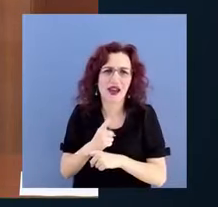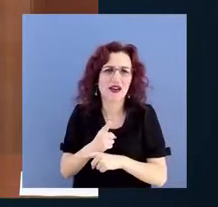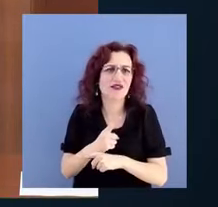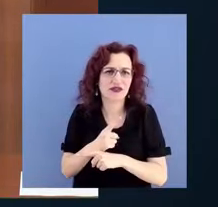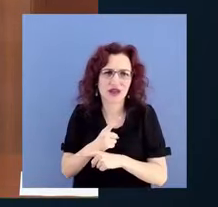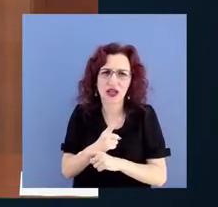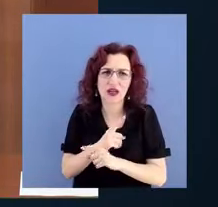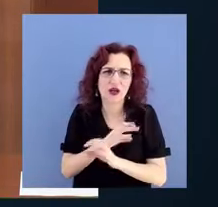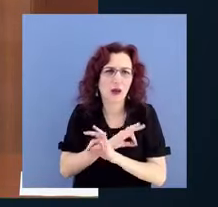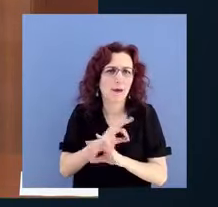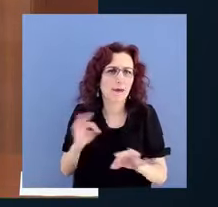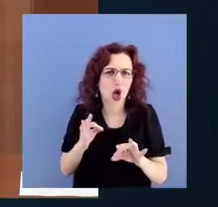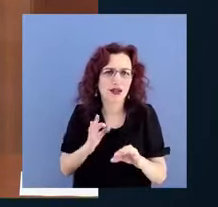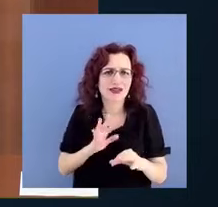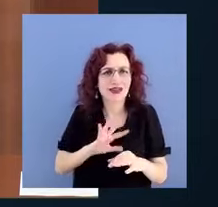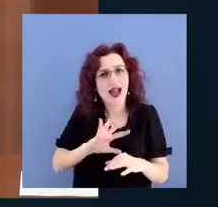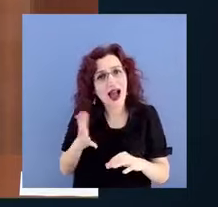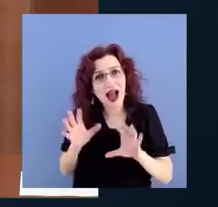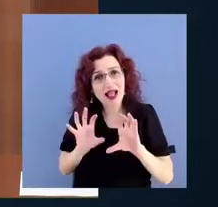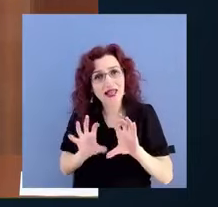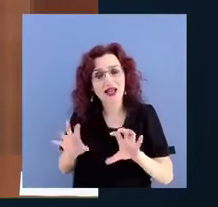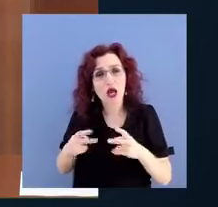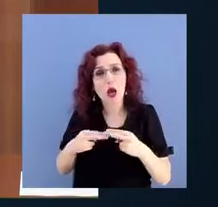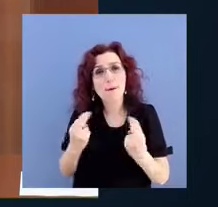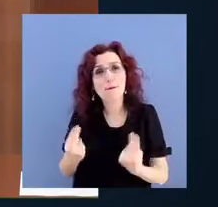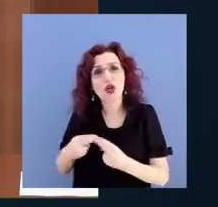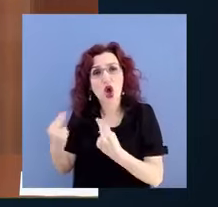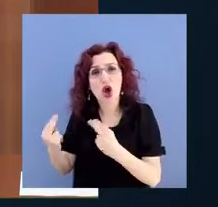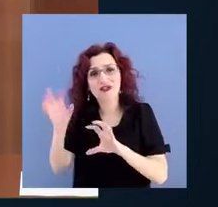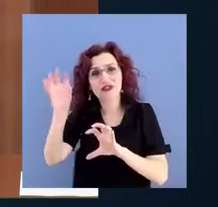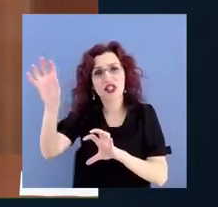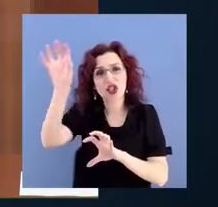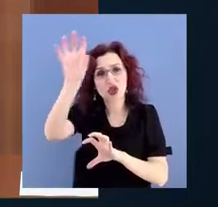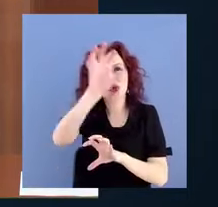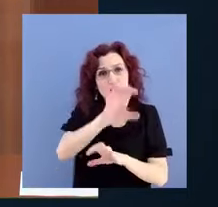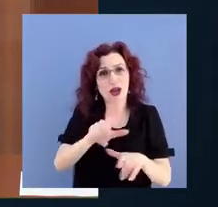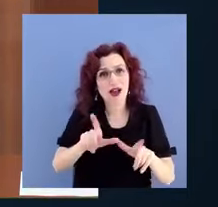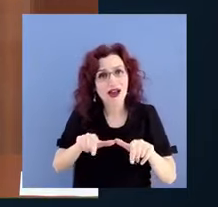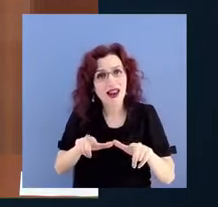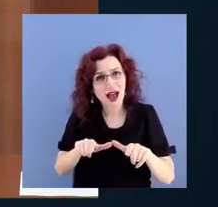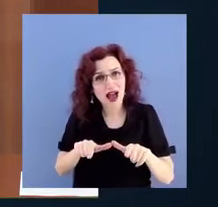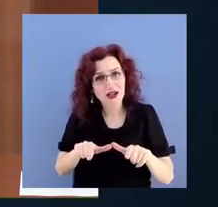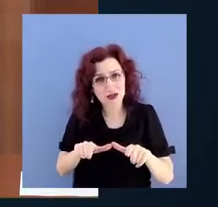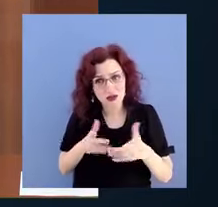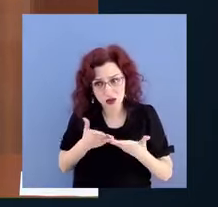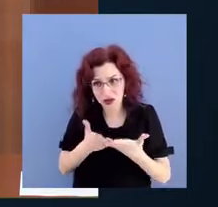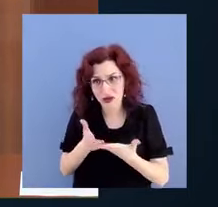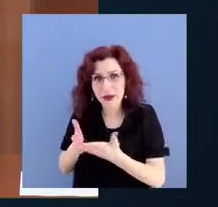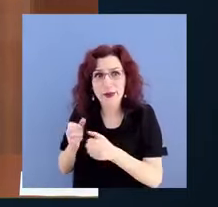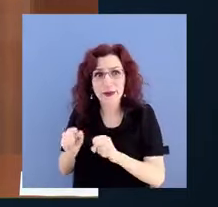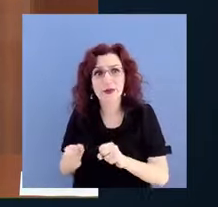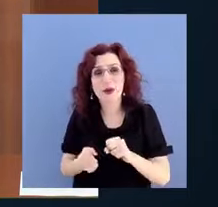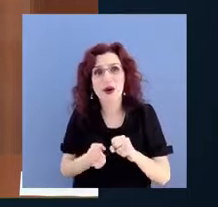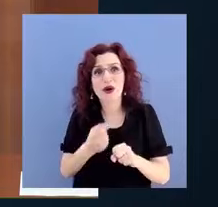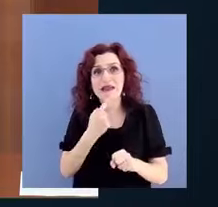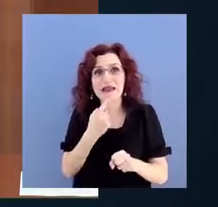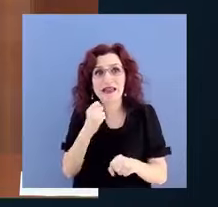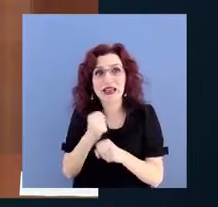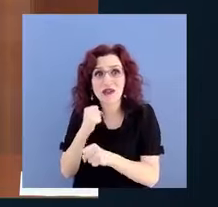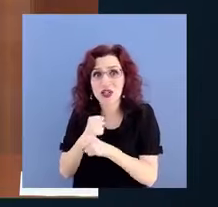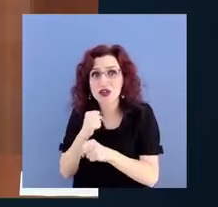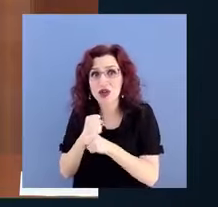pronti nelle altre quattro province del lazio avremmo potuto dare un sostegno anche a quei lavoratori che invece non ne hanno potuto beneficiare